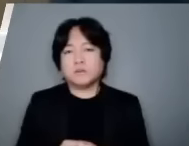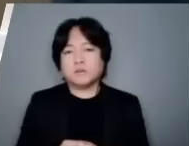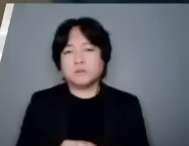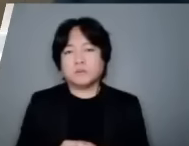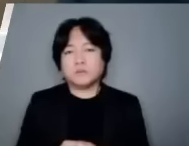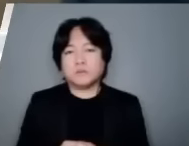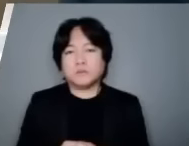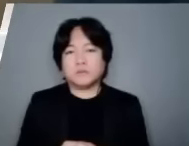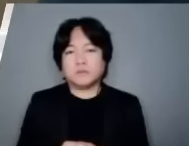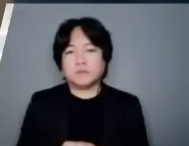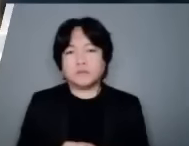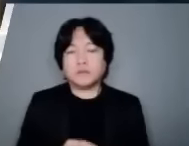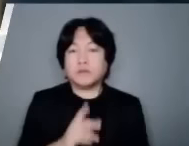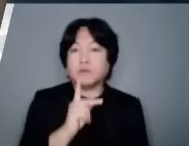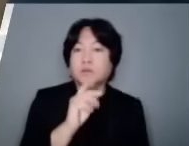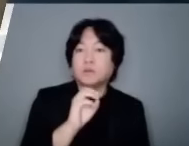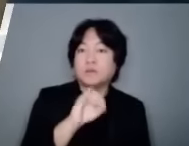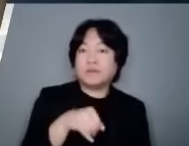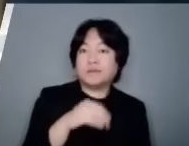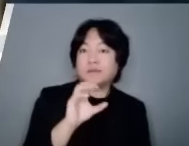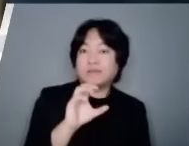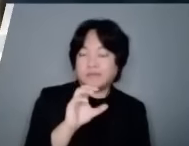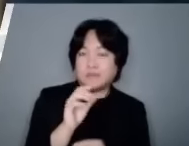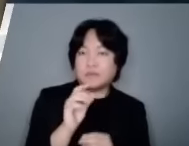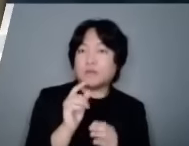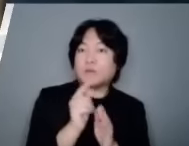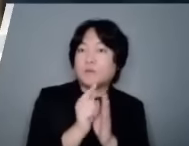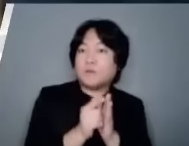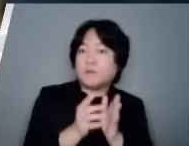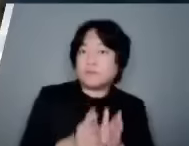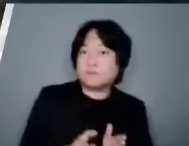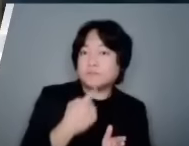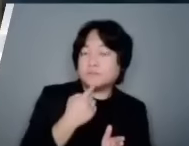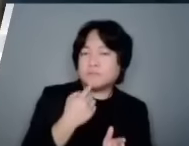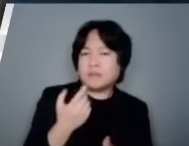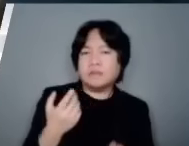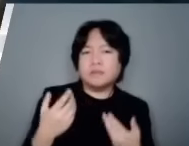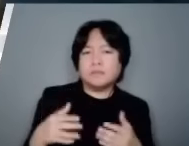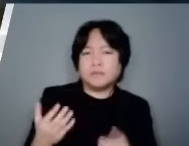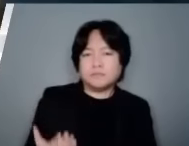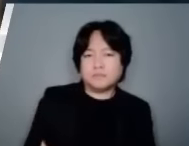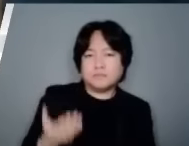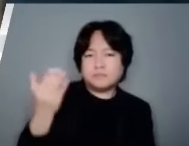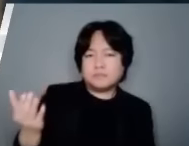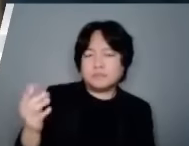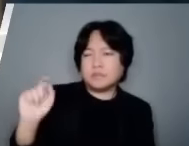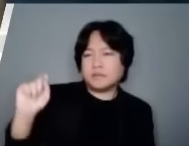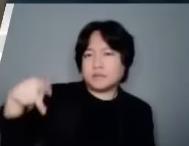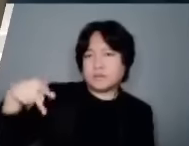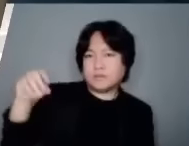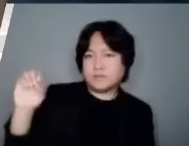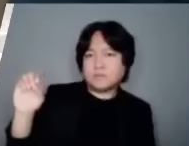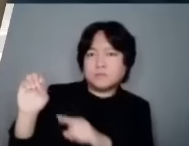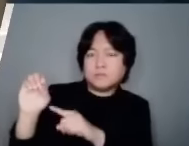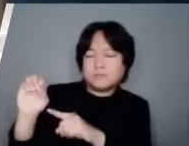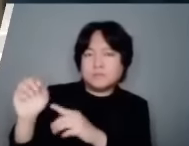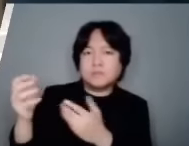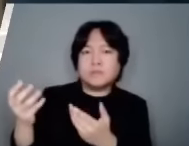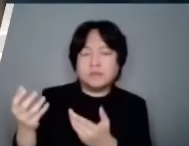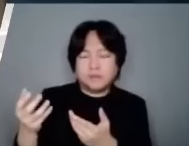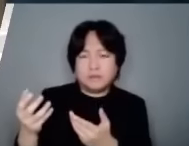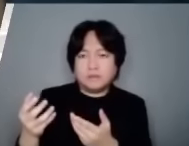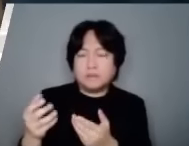was precisely done to eliminate PNP's restriction and control of the premises. Their presence